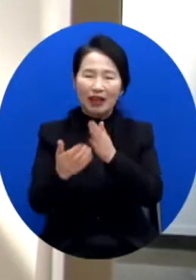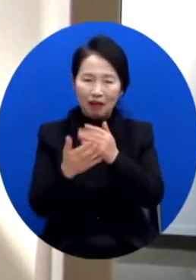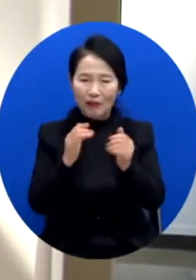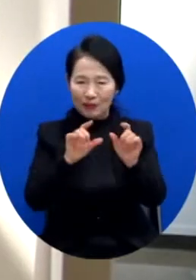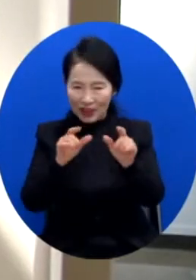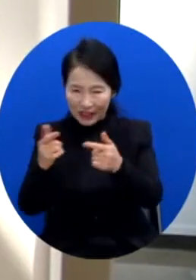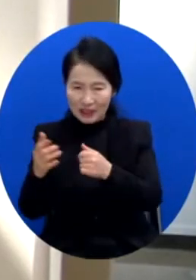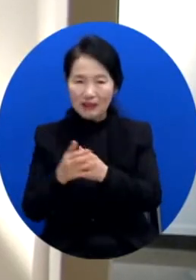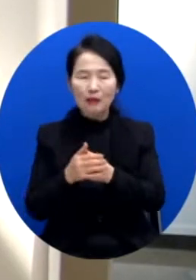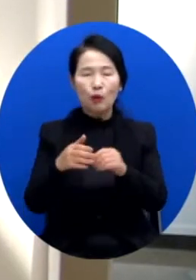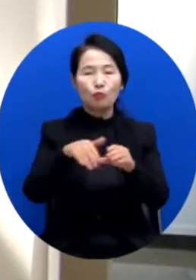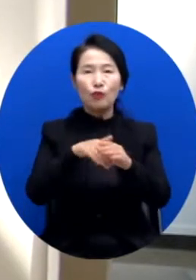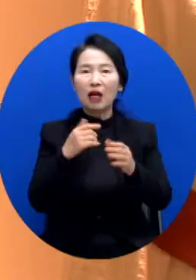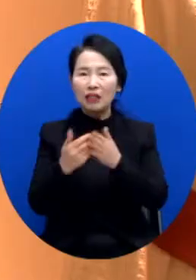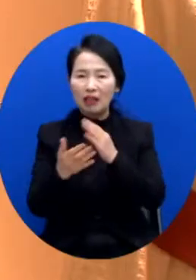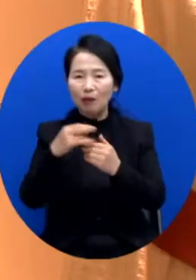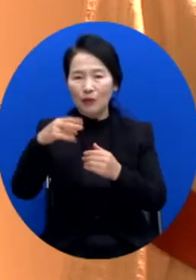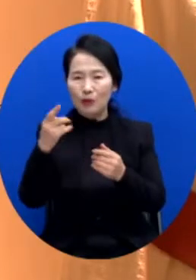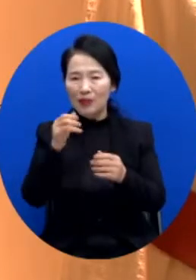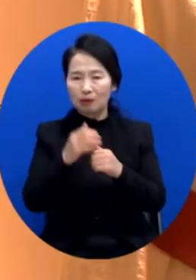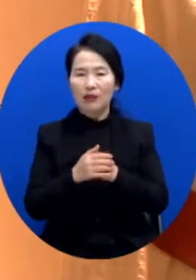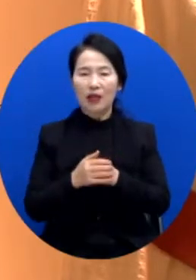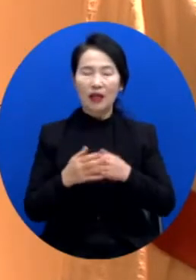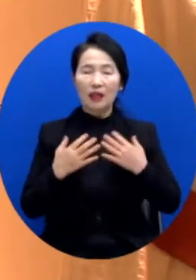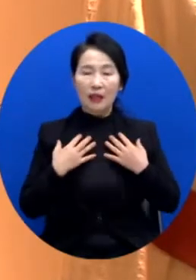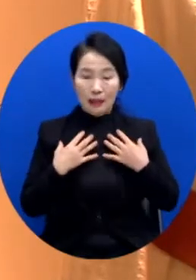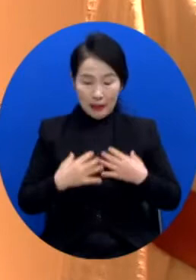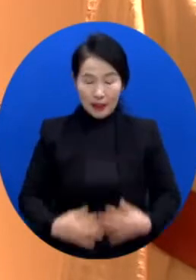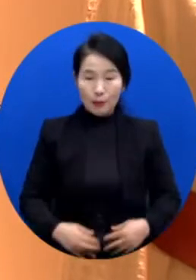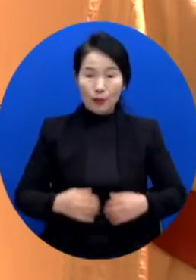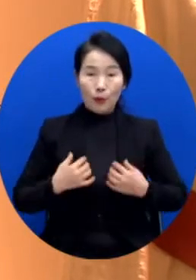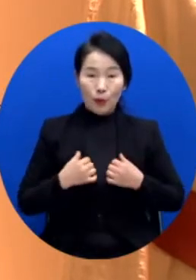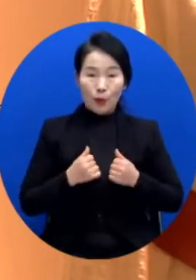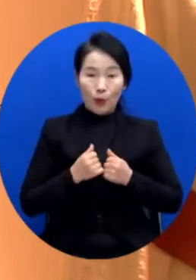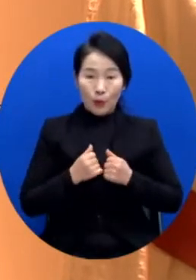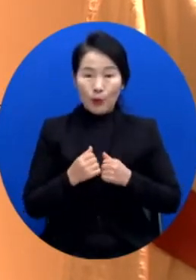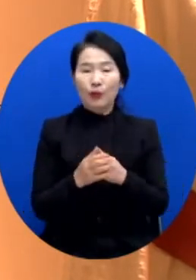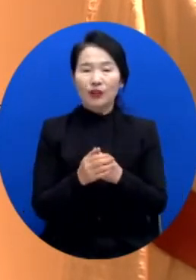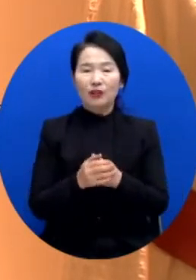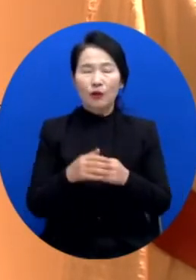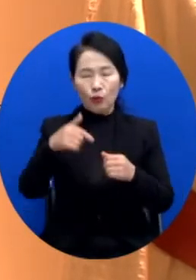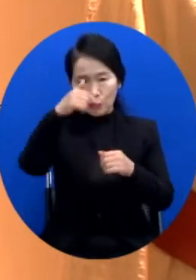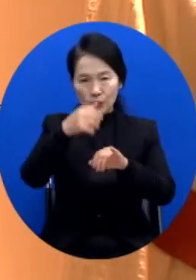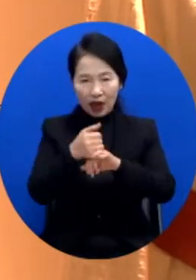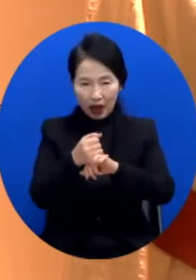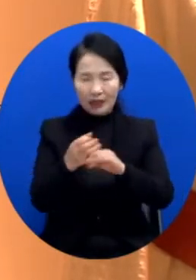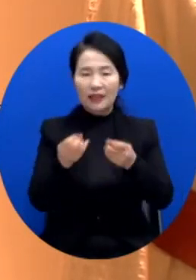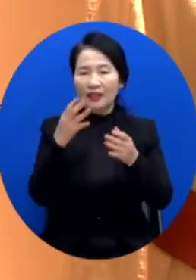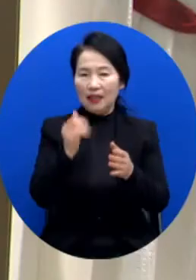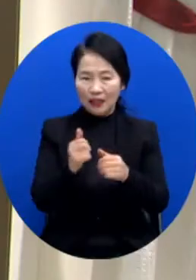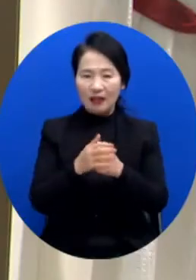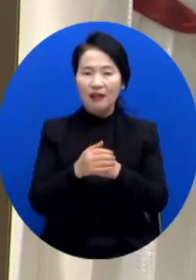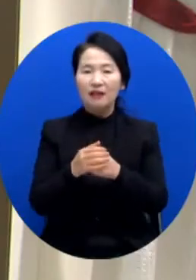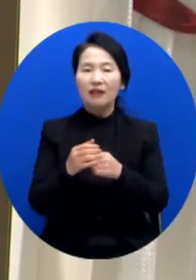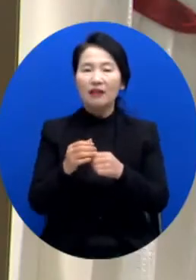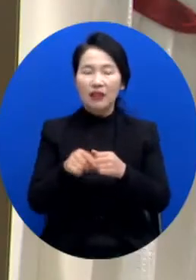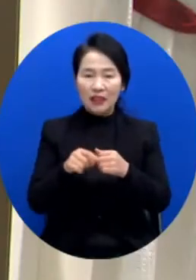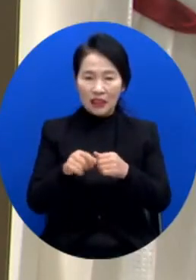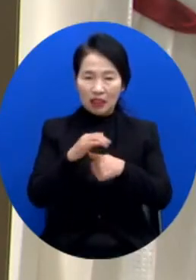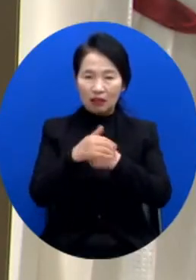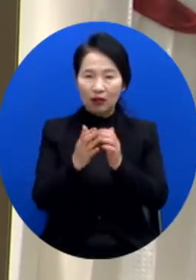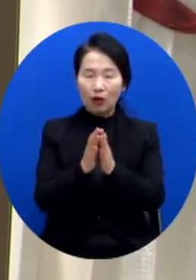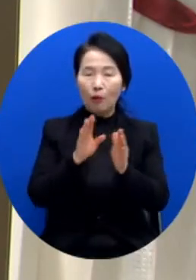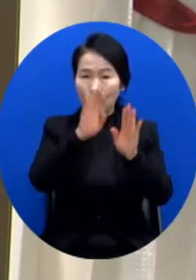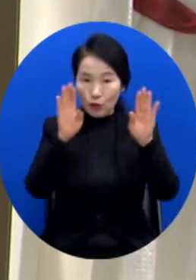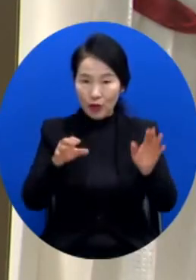공간도 마련돼 있습니다. 지금 제가 입고 있는 옷은 구약시대 제사장의 옷인데요. 국제성서박물관에서는